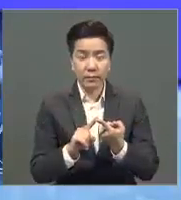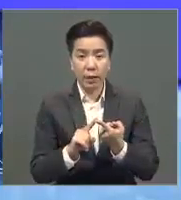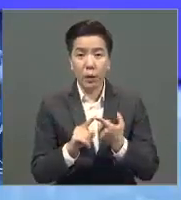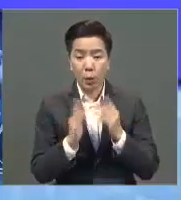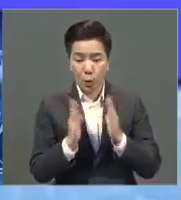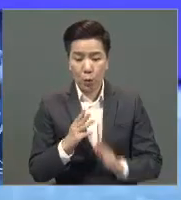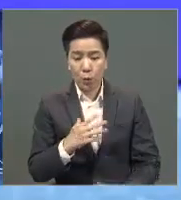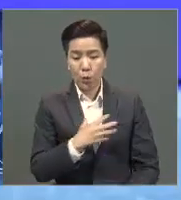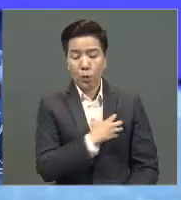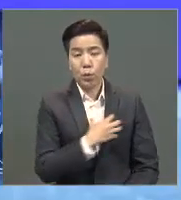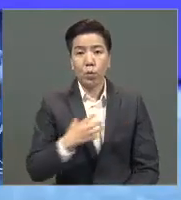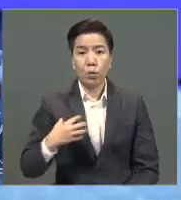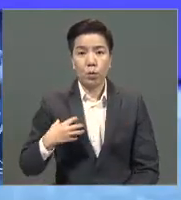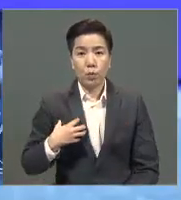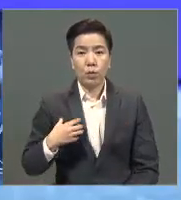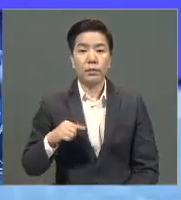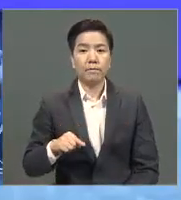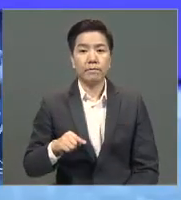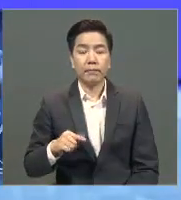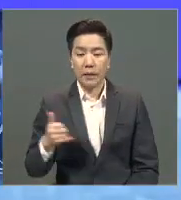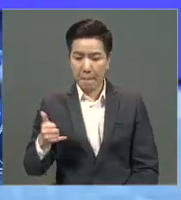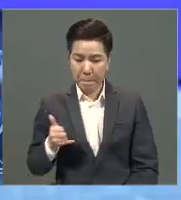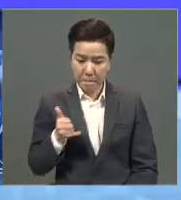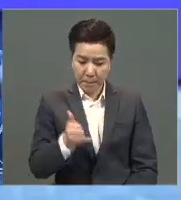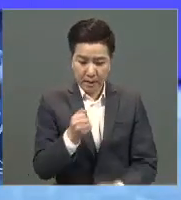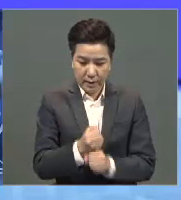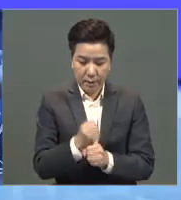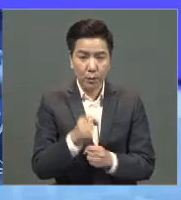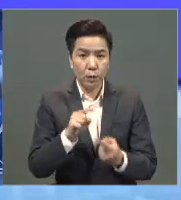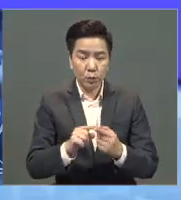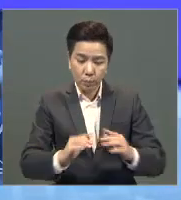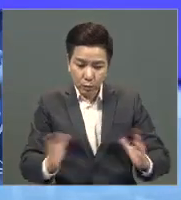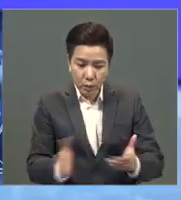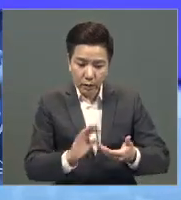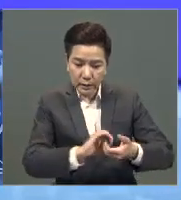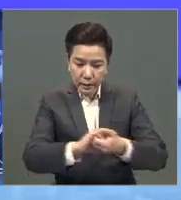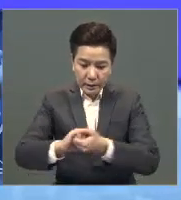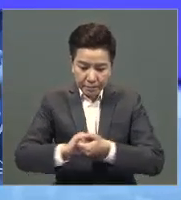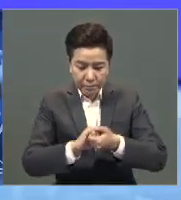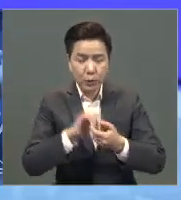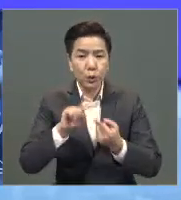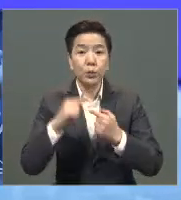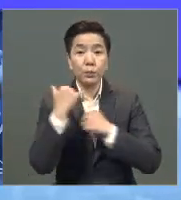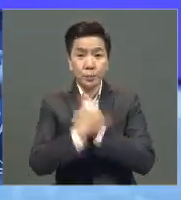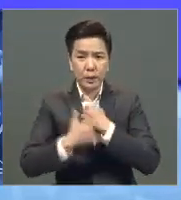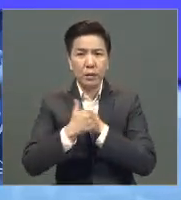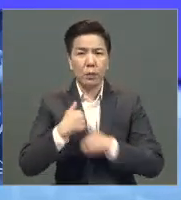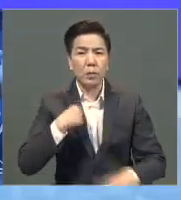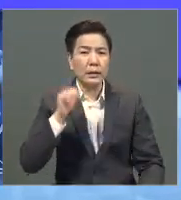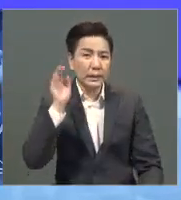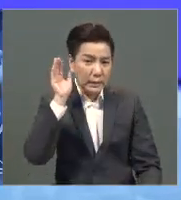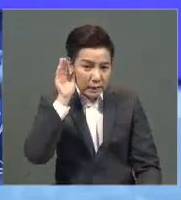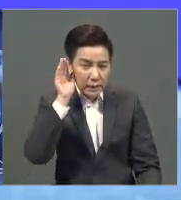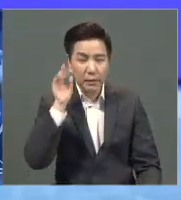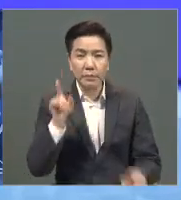นักการทูตที่เข้ามาเนี่ยเข้ามาปฏิบัติภารกิจในการส่งเสริมความสัมพันธ์ระหว่างประเทศนะฮะก็ผมเชื่อว่าก็คงจะ